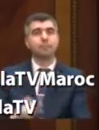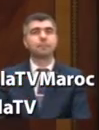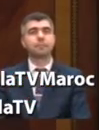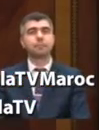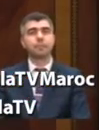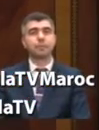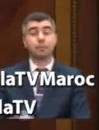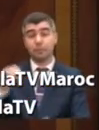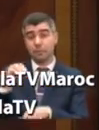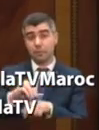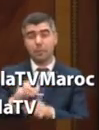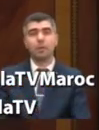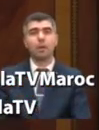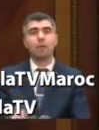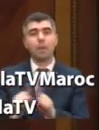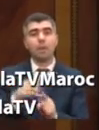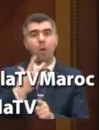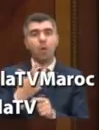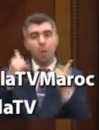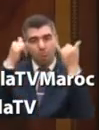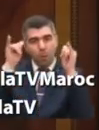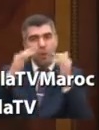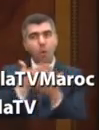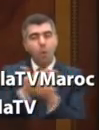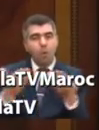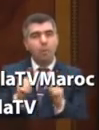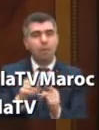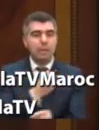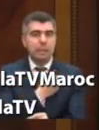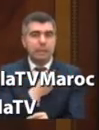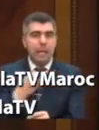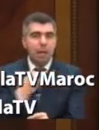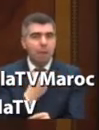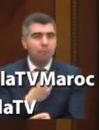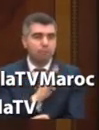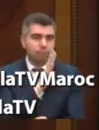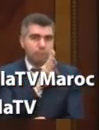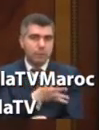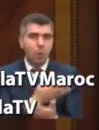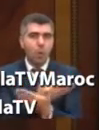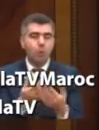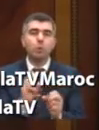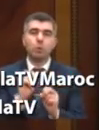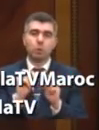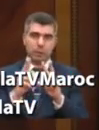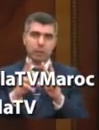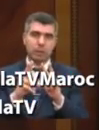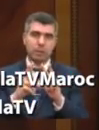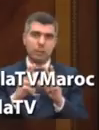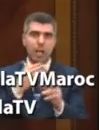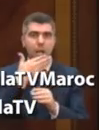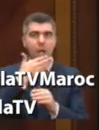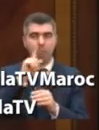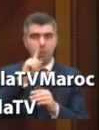أن الحالة الصحية للقطيع مضية بفضل المجهودات المبذولة على مدار السنة من طرف المصالح البيطرية